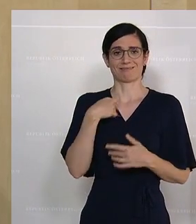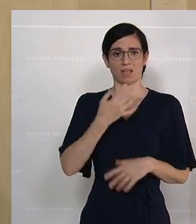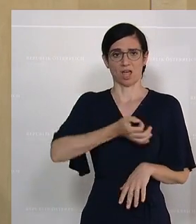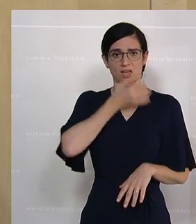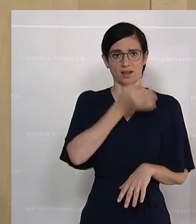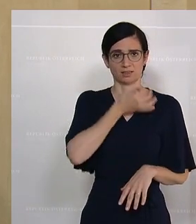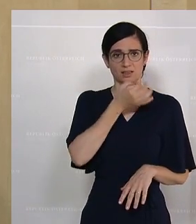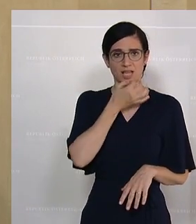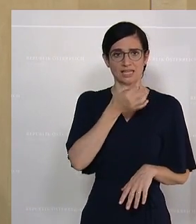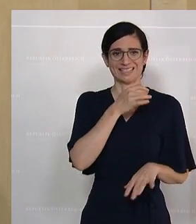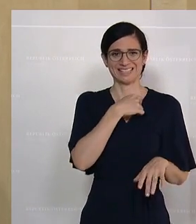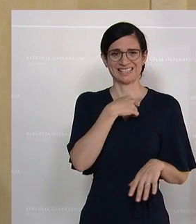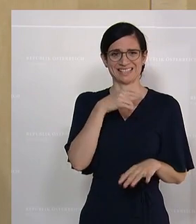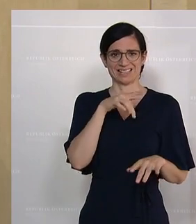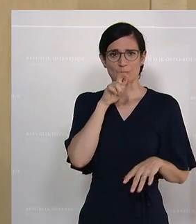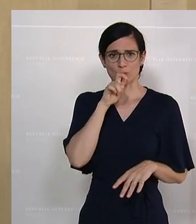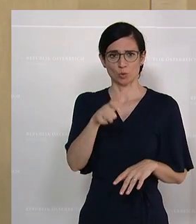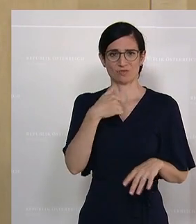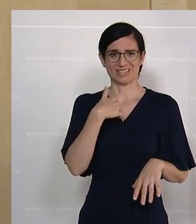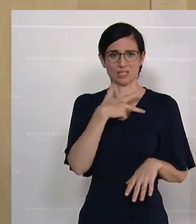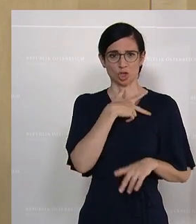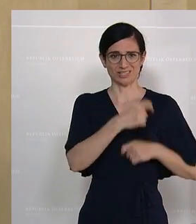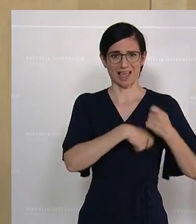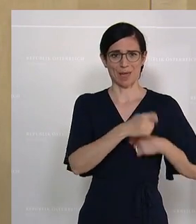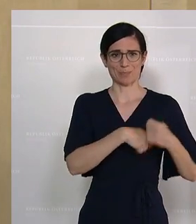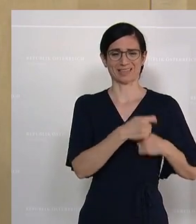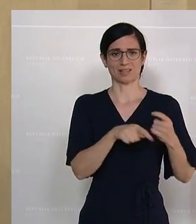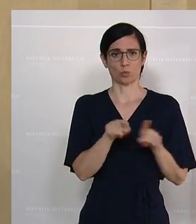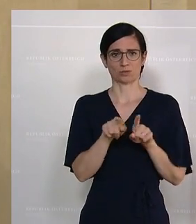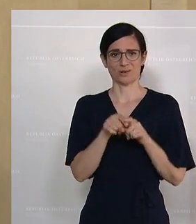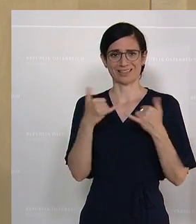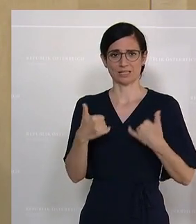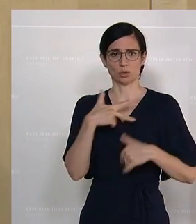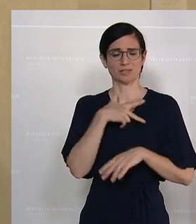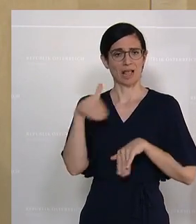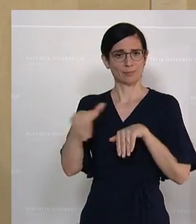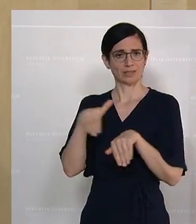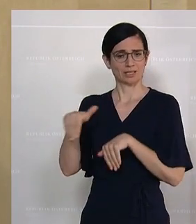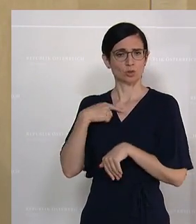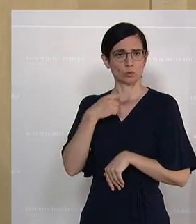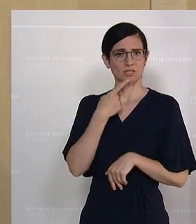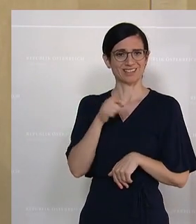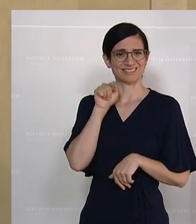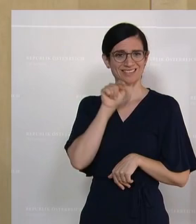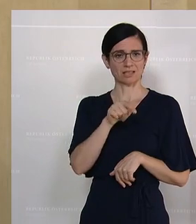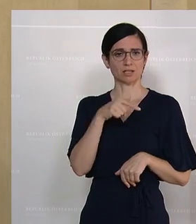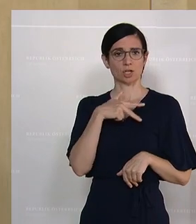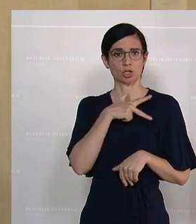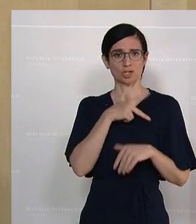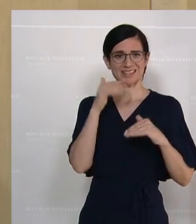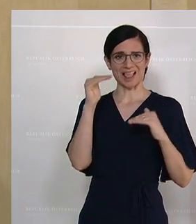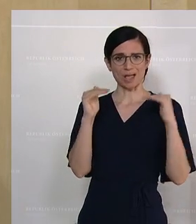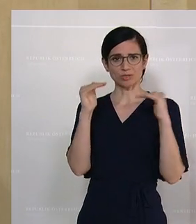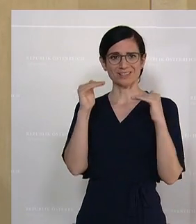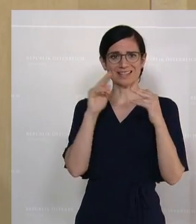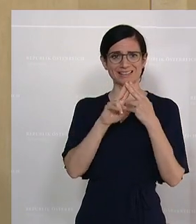ich sagen beruflich herkommen dass sozialarbeiter und sozialminister und sagen das ist ein sozial ausgewogenes ein